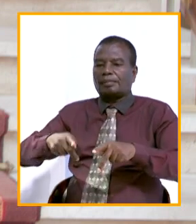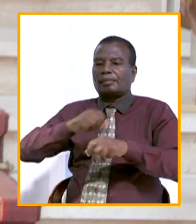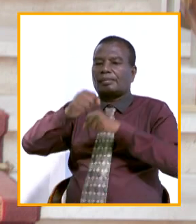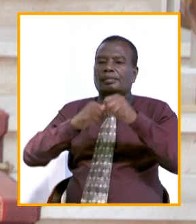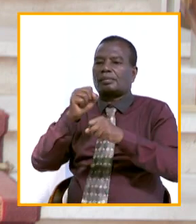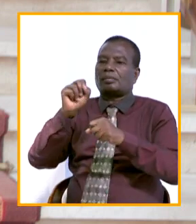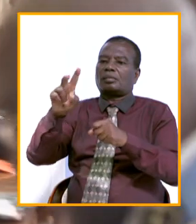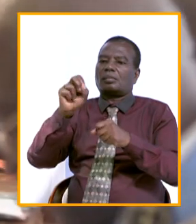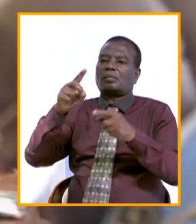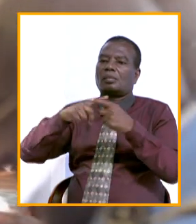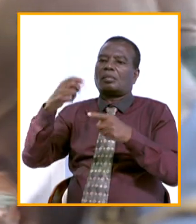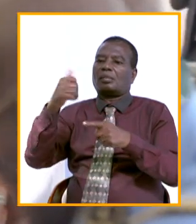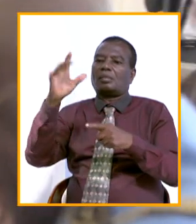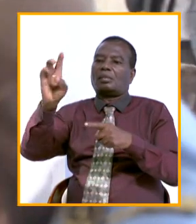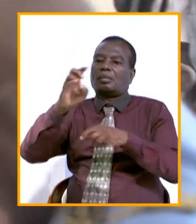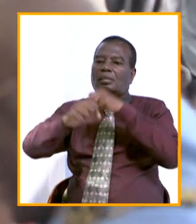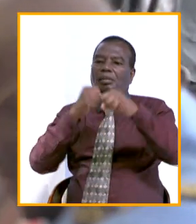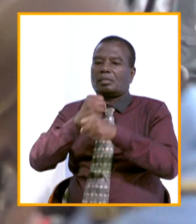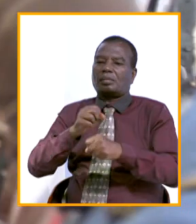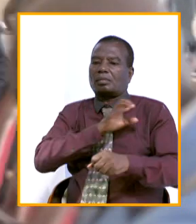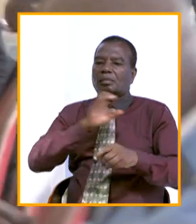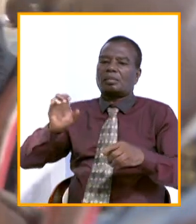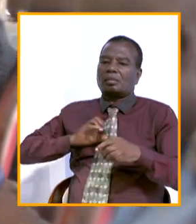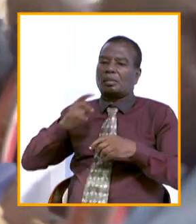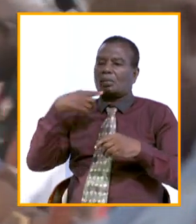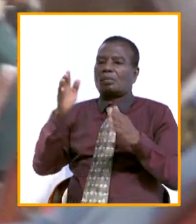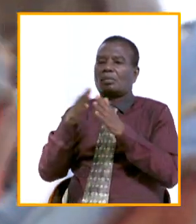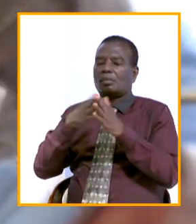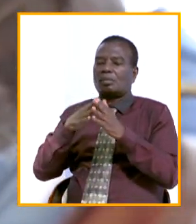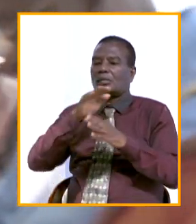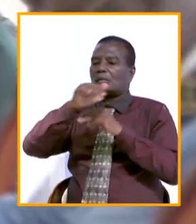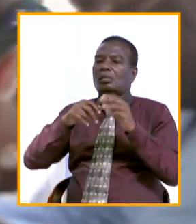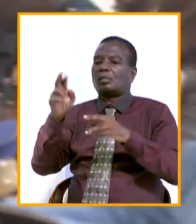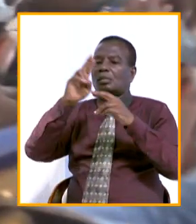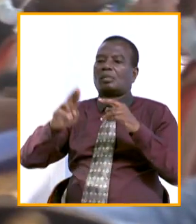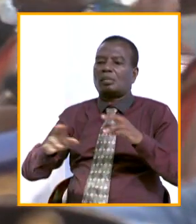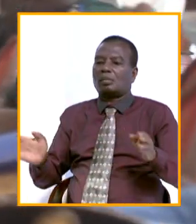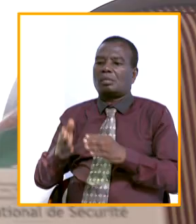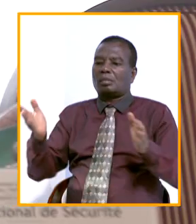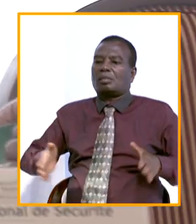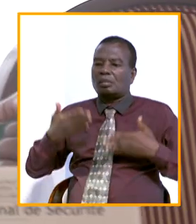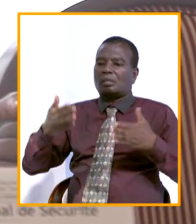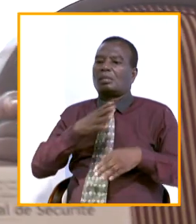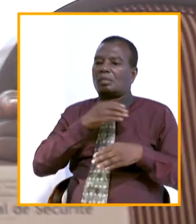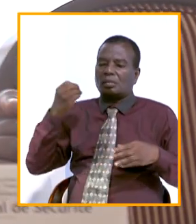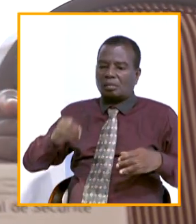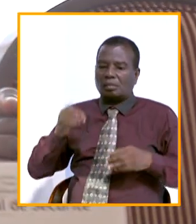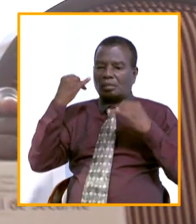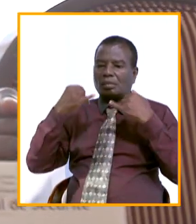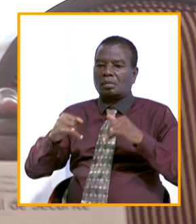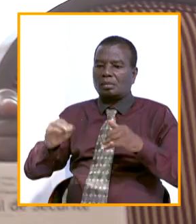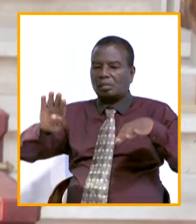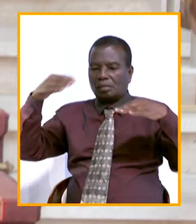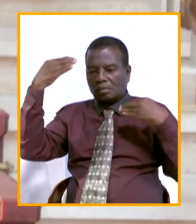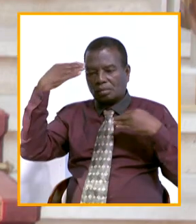ans. Le Conseil national de sécurité, tout en se félicitant de ces résultats très encourageants, a instruit le ministre en charge de